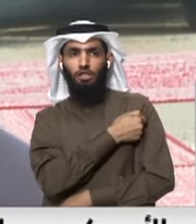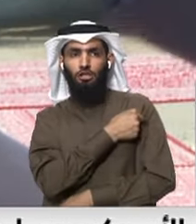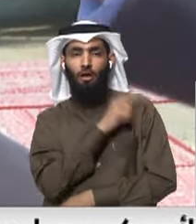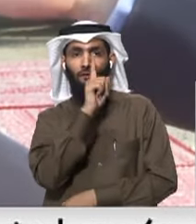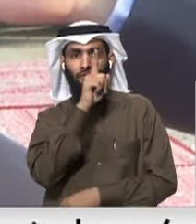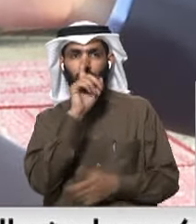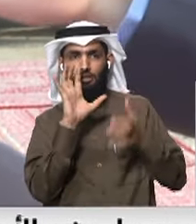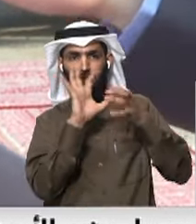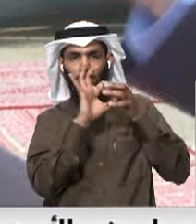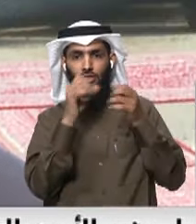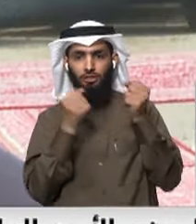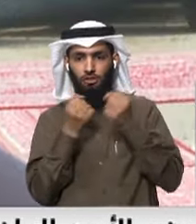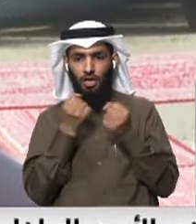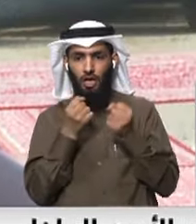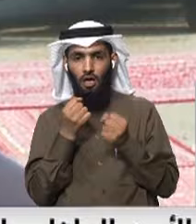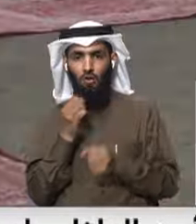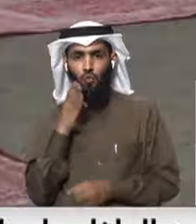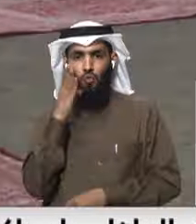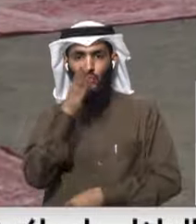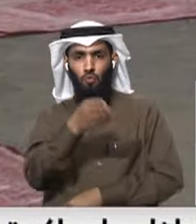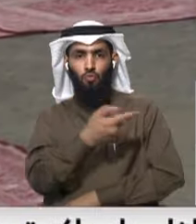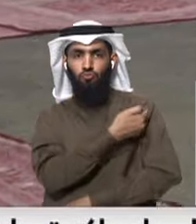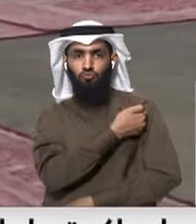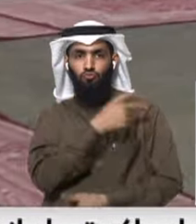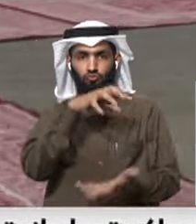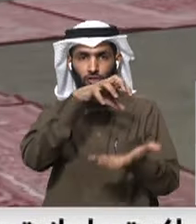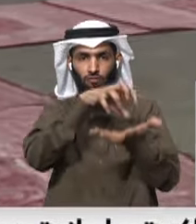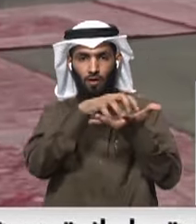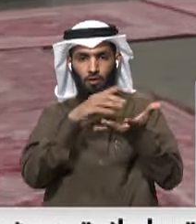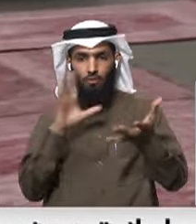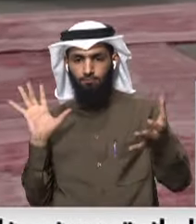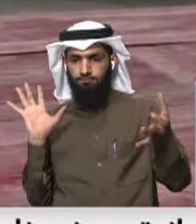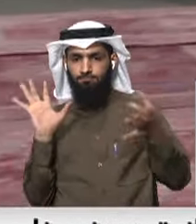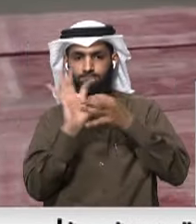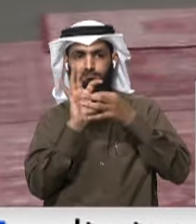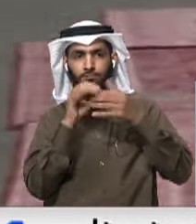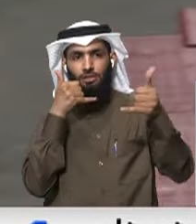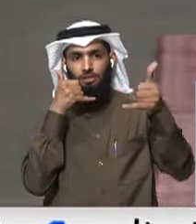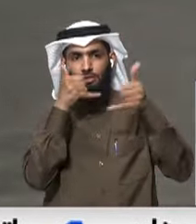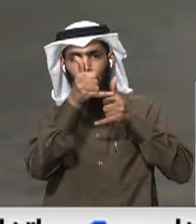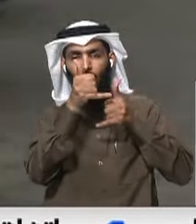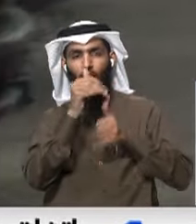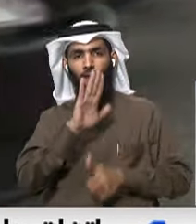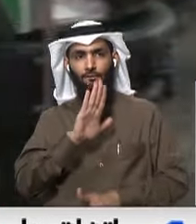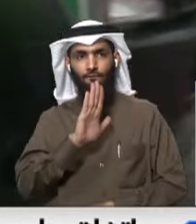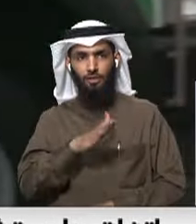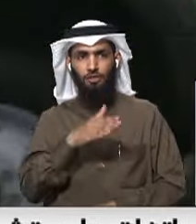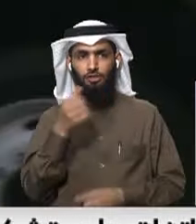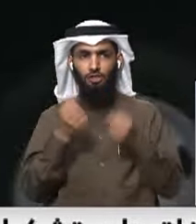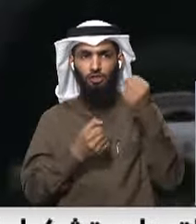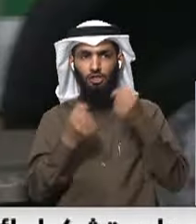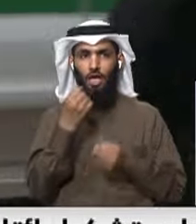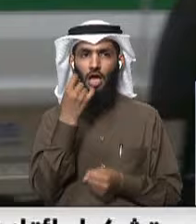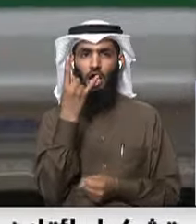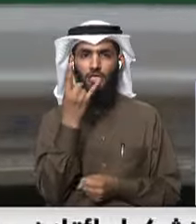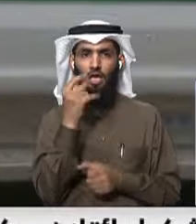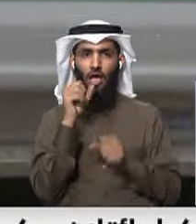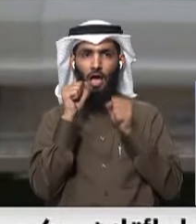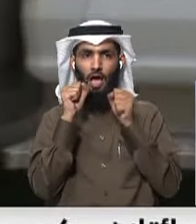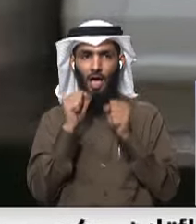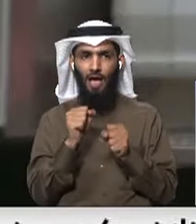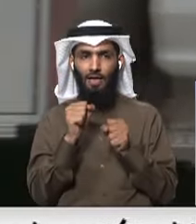ستتجه اليها سياره الاسعاف عشره سيارات اسعاف تم تخصيصها لتتجاوز الحدود